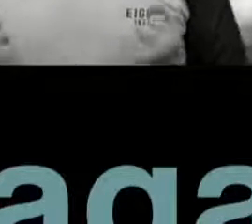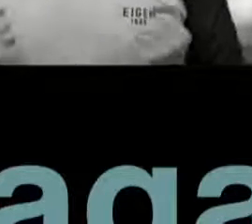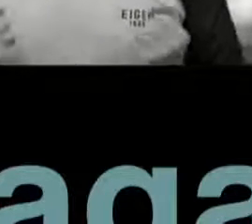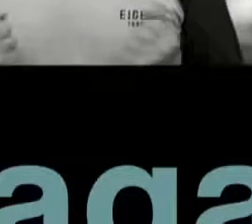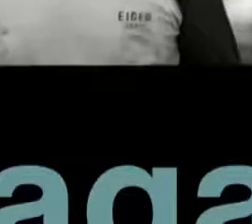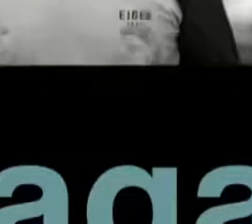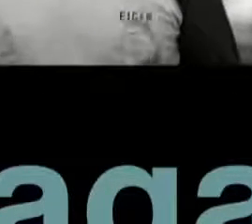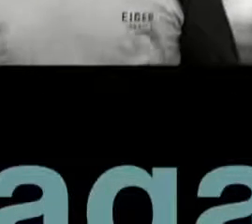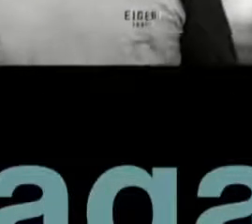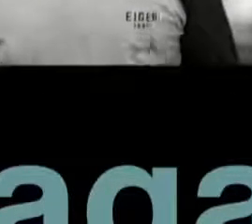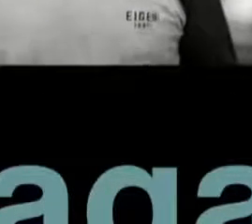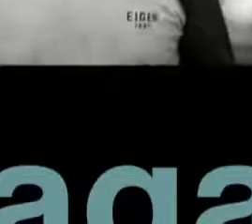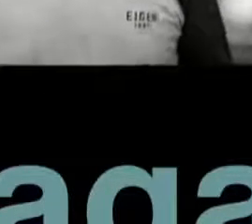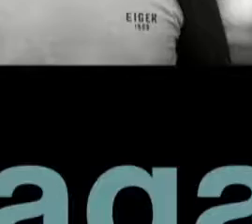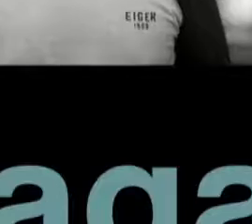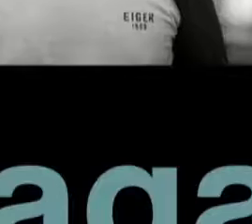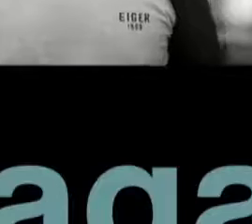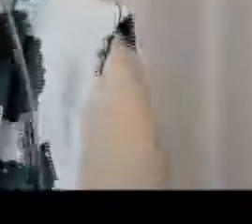kita